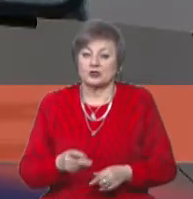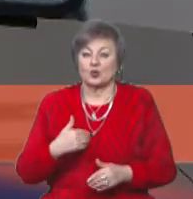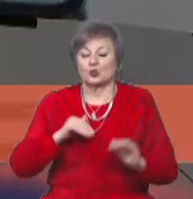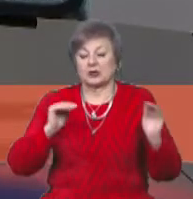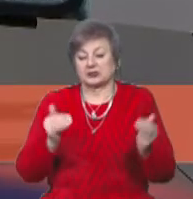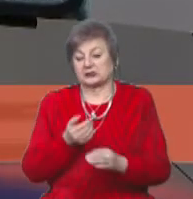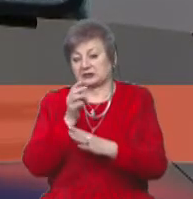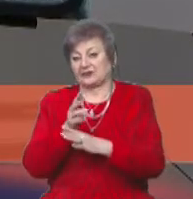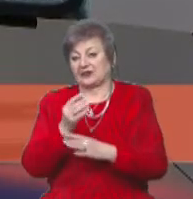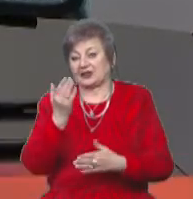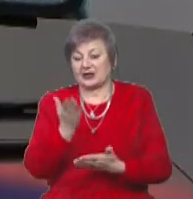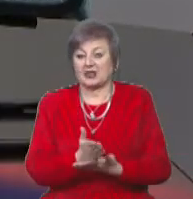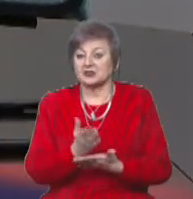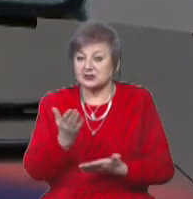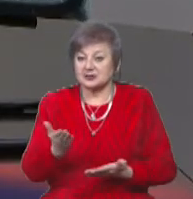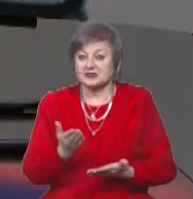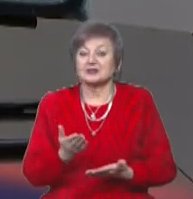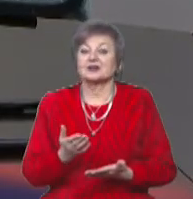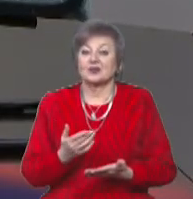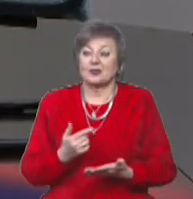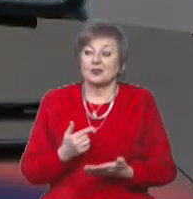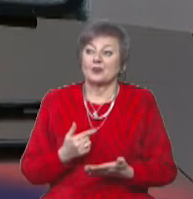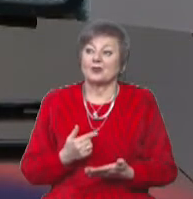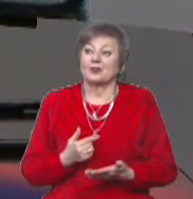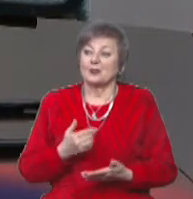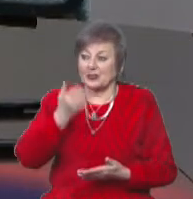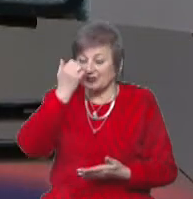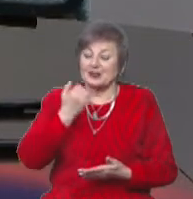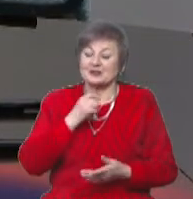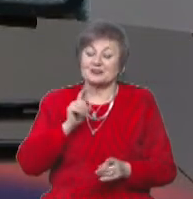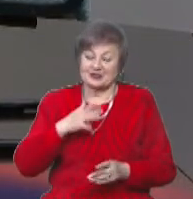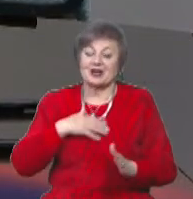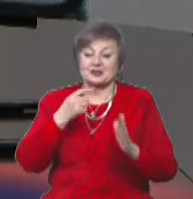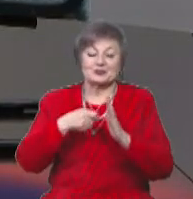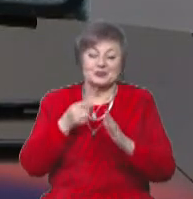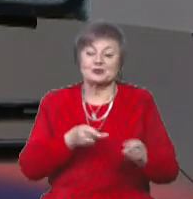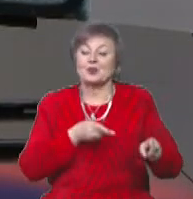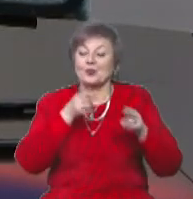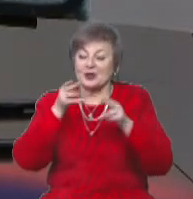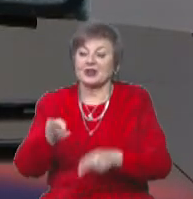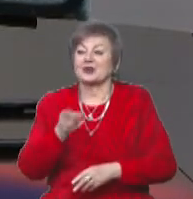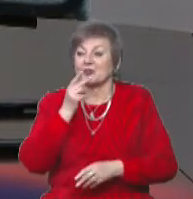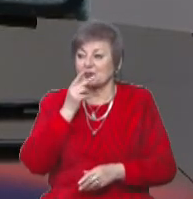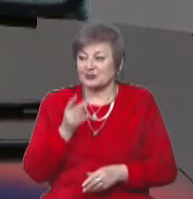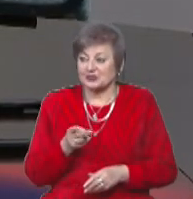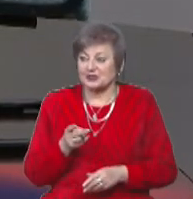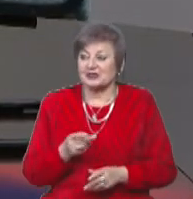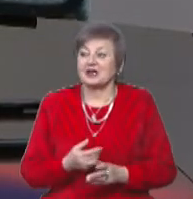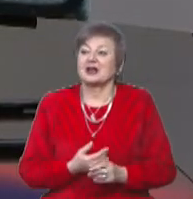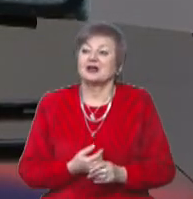невеликий відеоматеріал, наші колеги з Суспільного взагалі цю тему пильнують. Ми дякуємо новинарям, які небайдужі, ну, бо важко